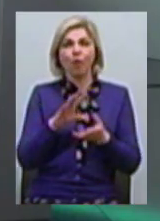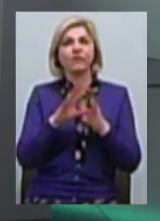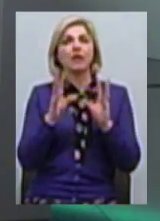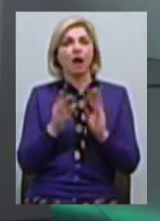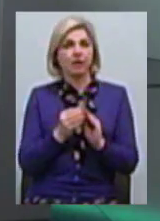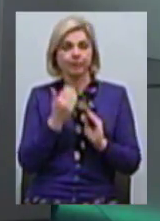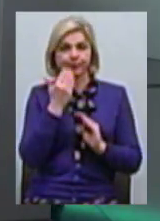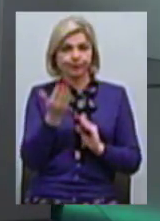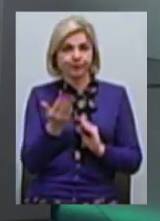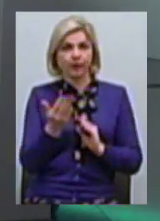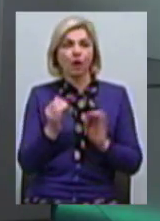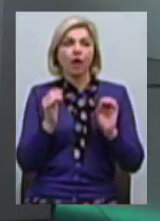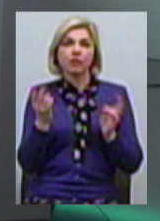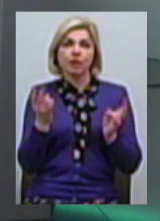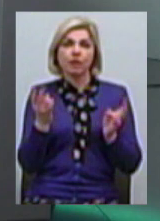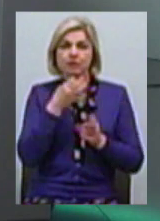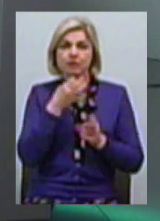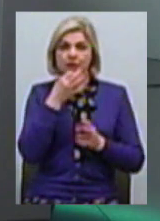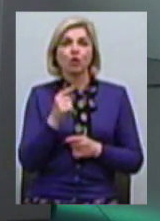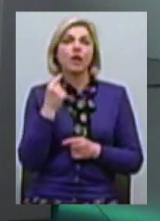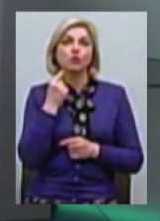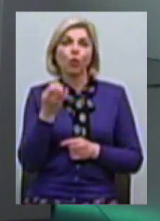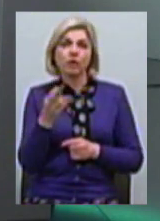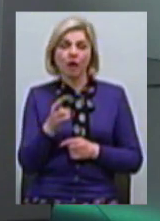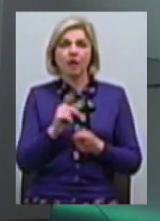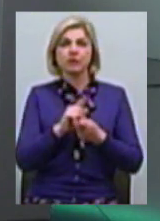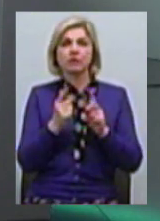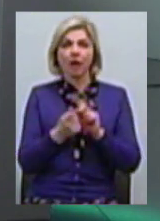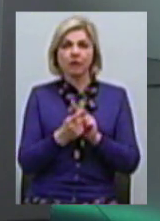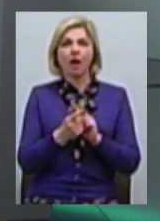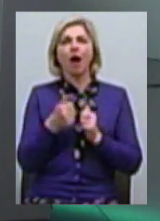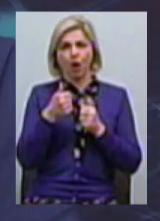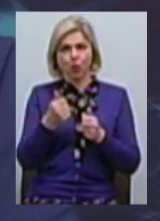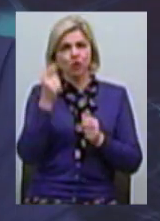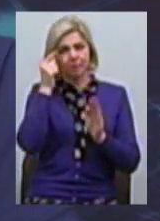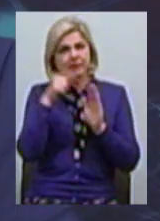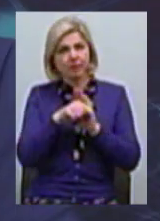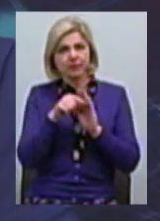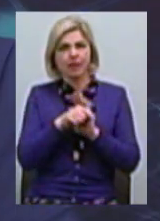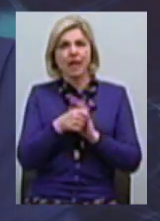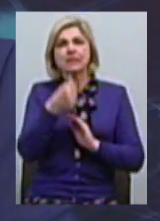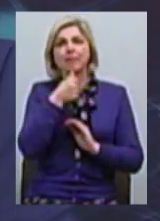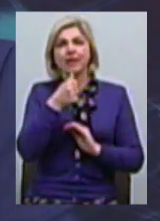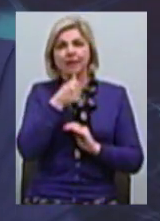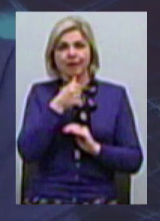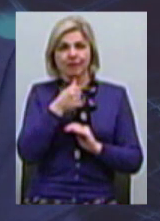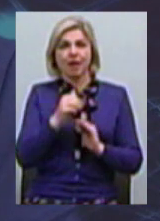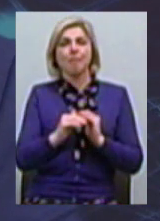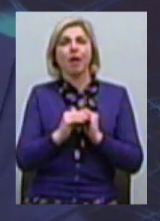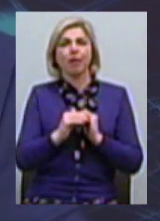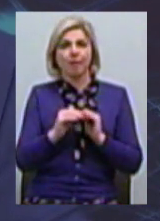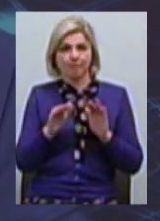Ну, надо сказати, що Естонія стала в хорошому смислі, звісно, таким експериментальним полігоном для